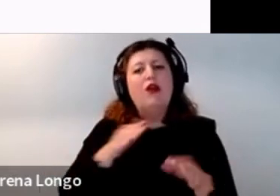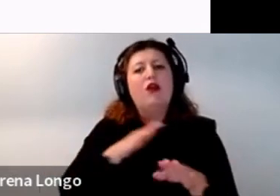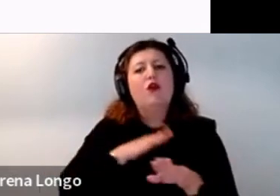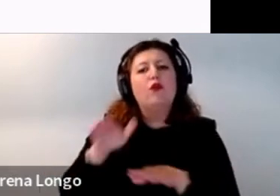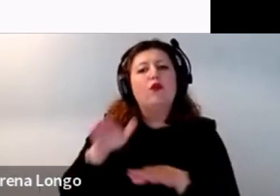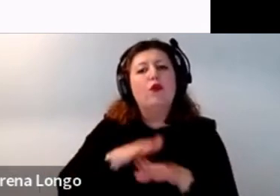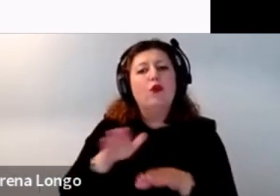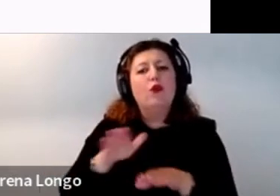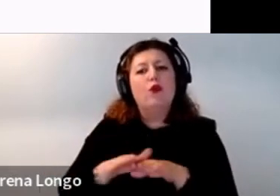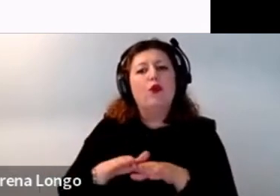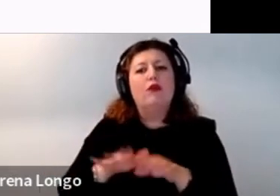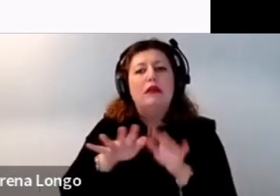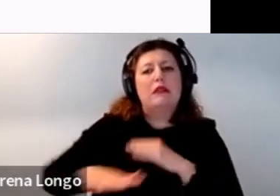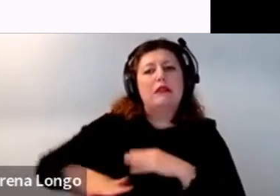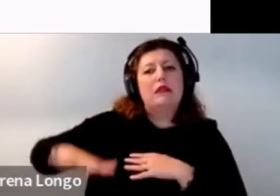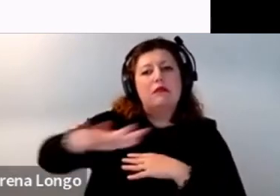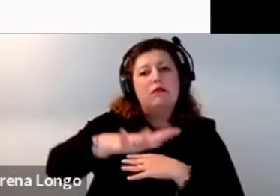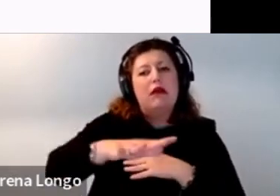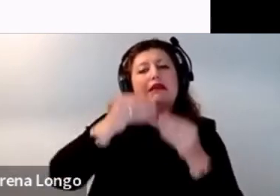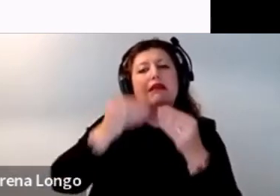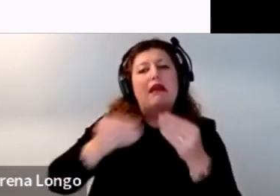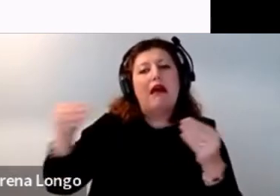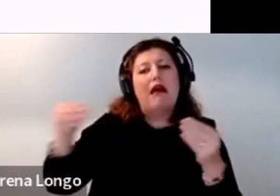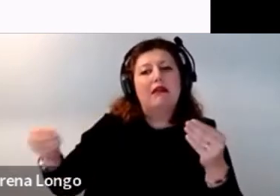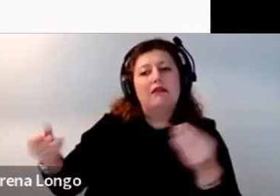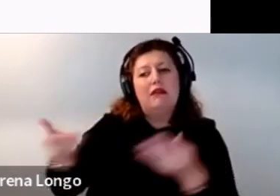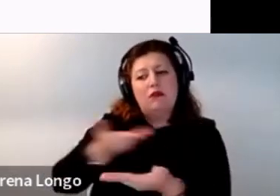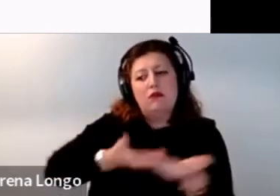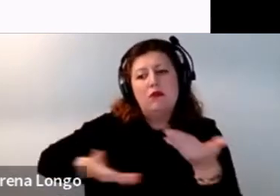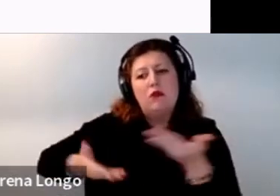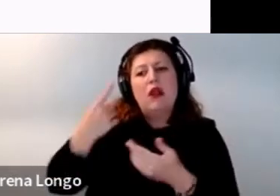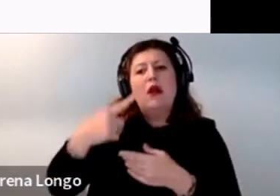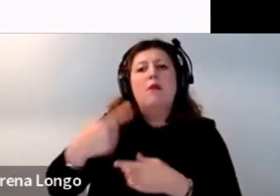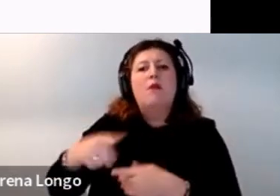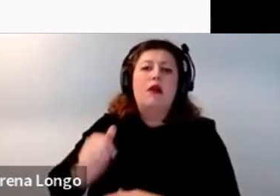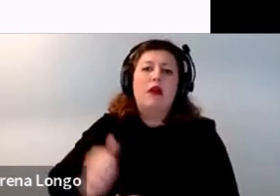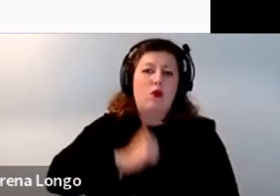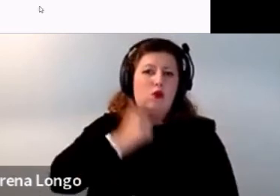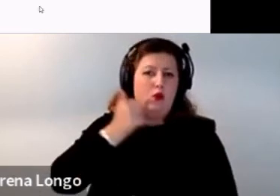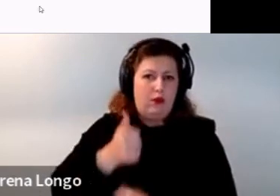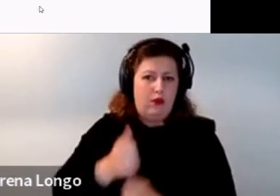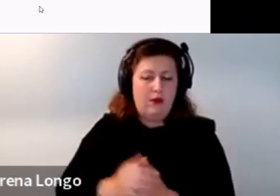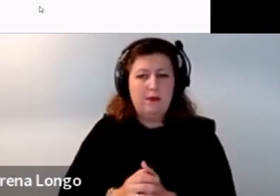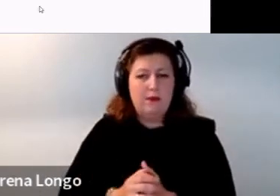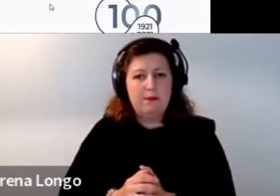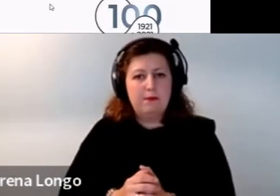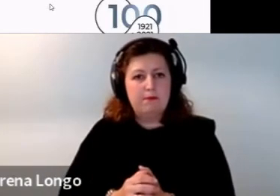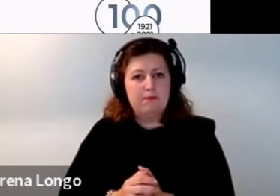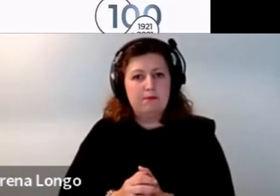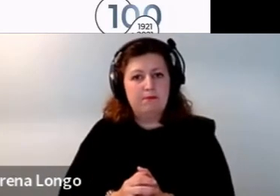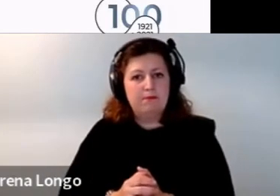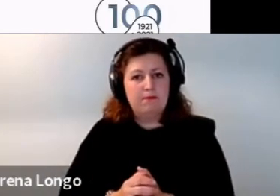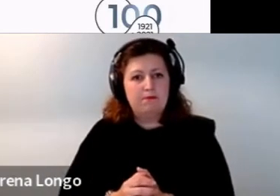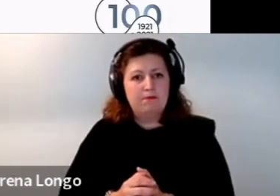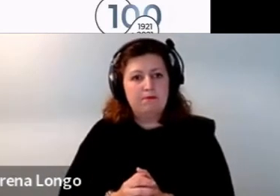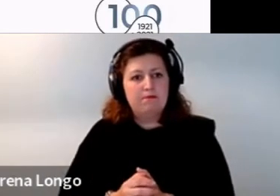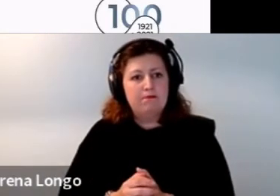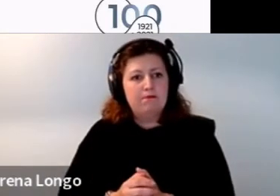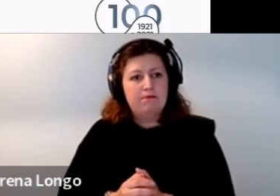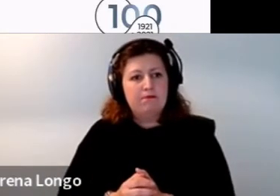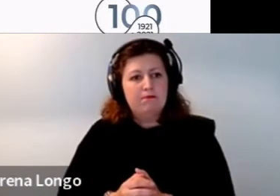spazi e attrezzature in condizioni di adeguata sicurezza e autonomia. Questo ci